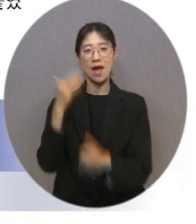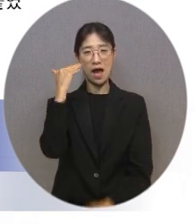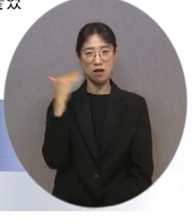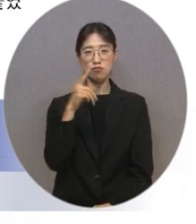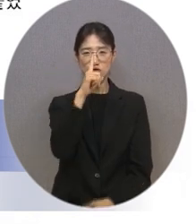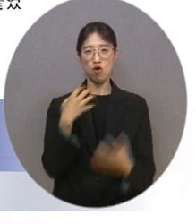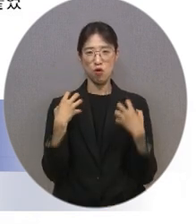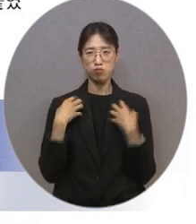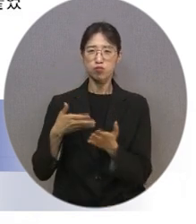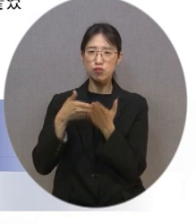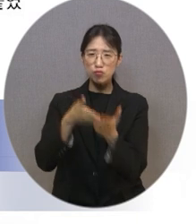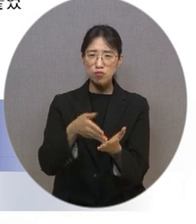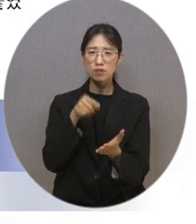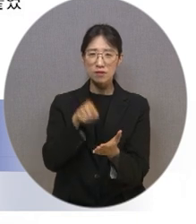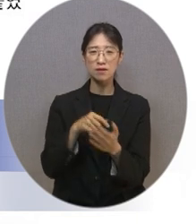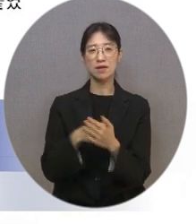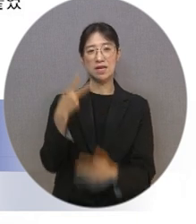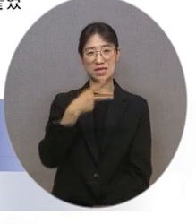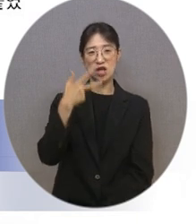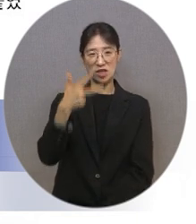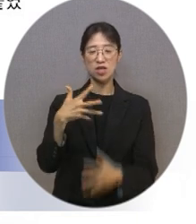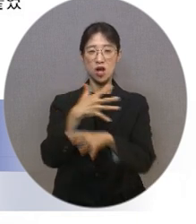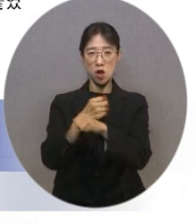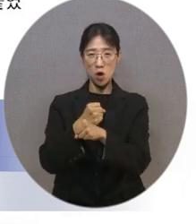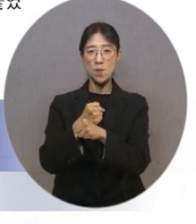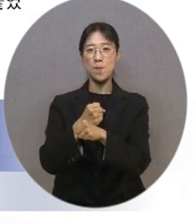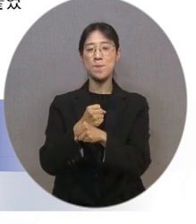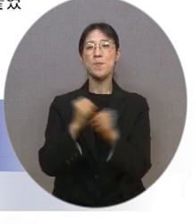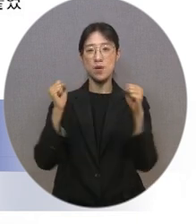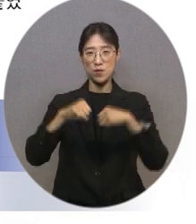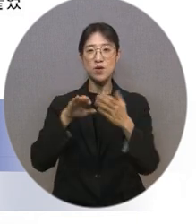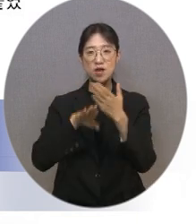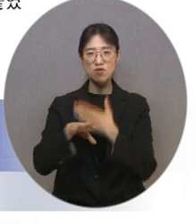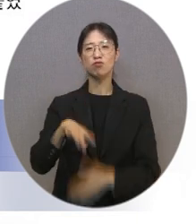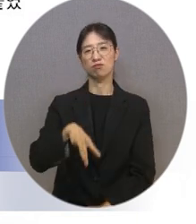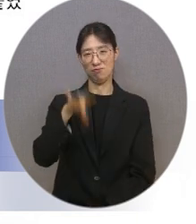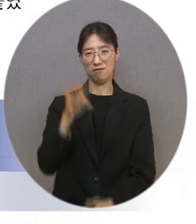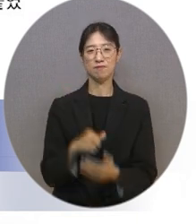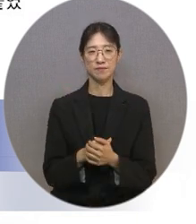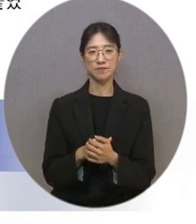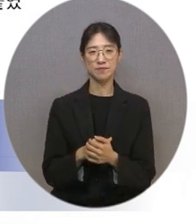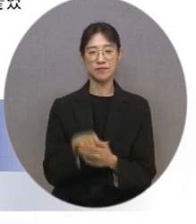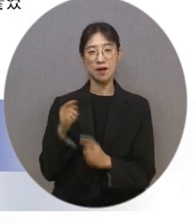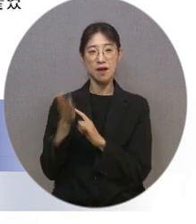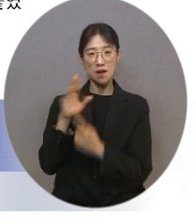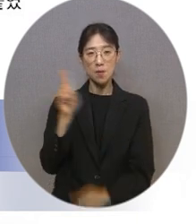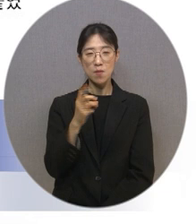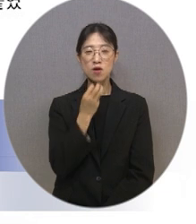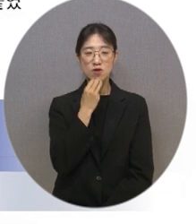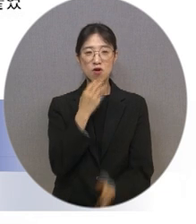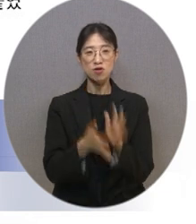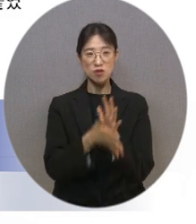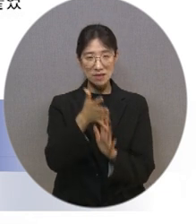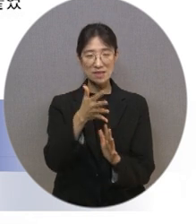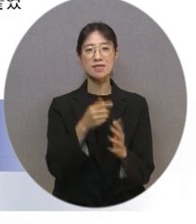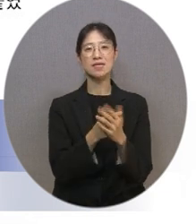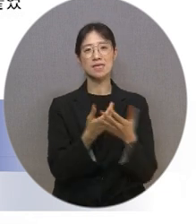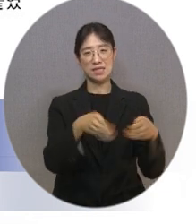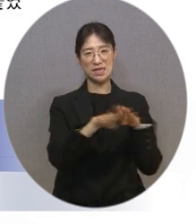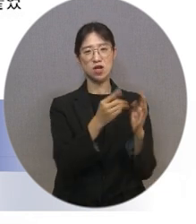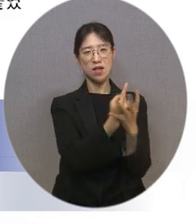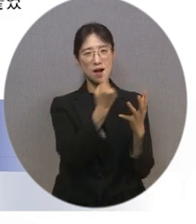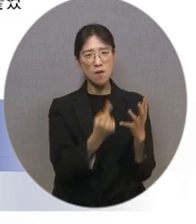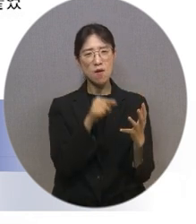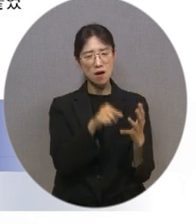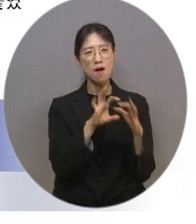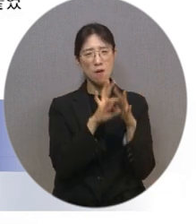지난 2007년 협약을 비준한 일에 처음인데요 어 위원회의 성명은 서울시 탈시설 지원 의 폐지한 가결에